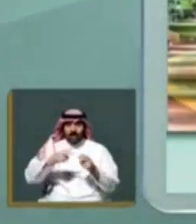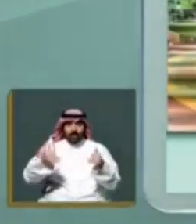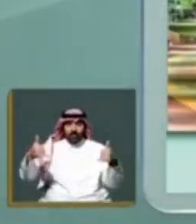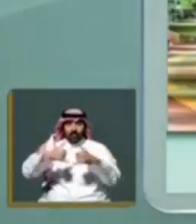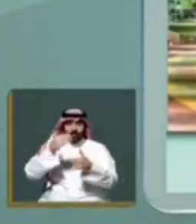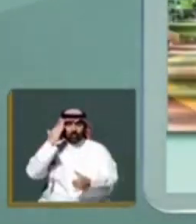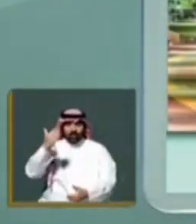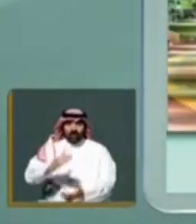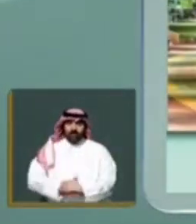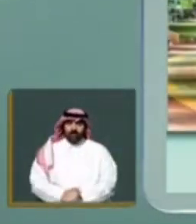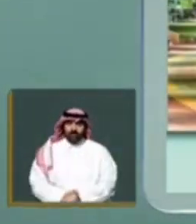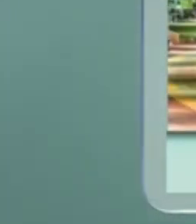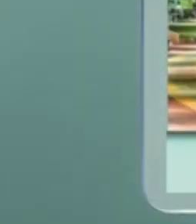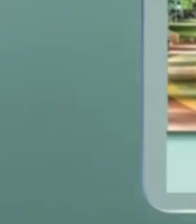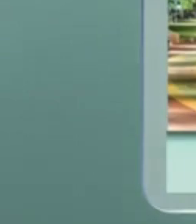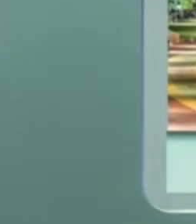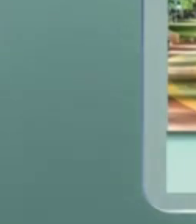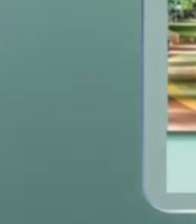لك.